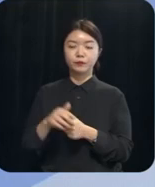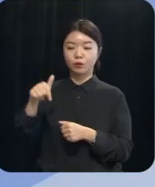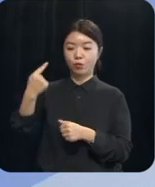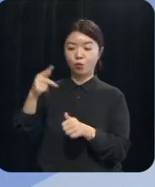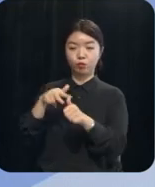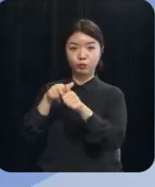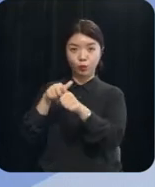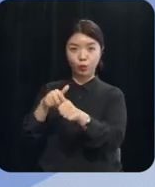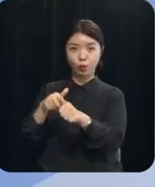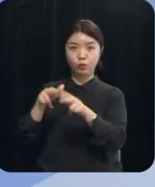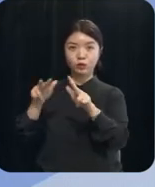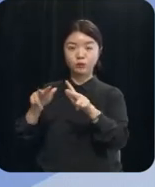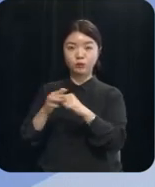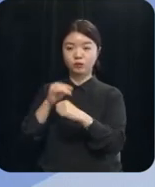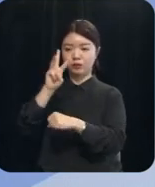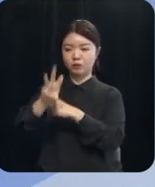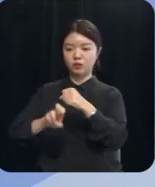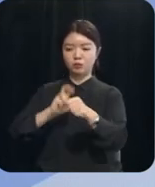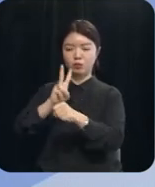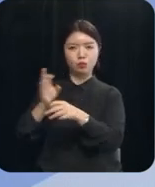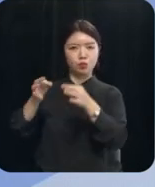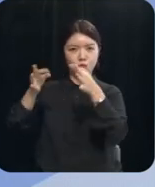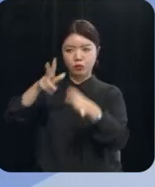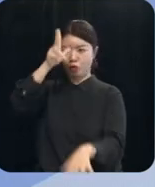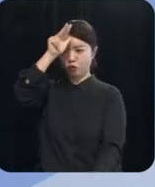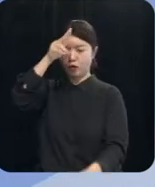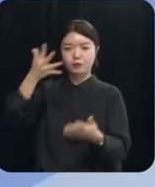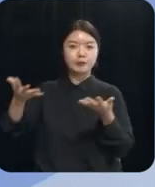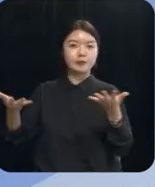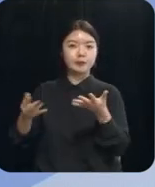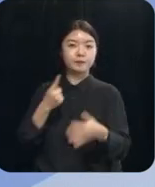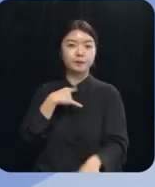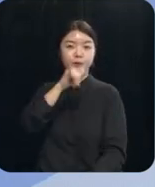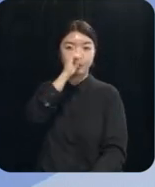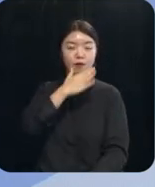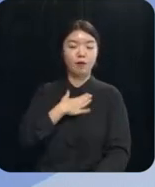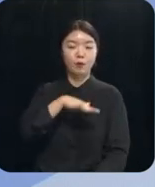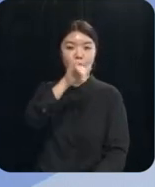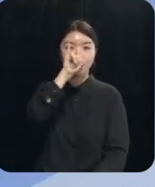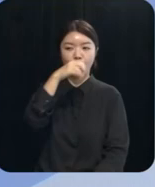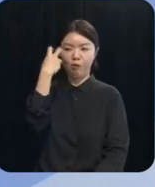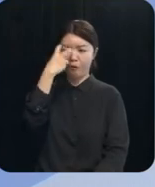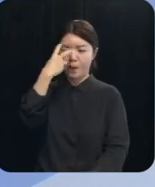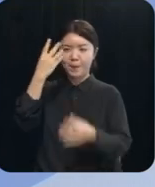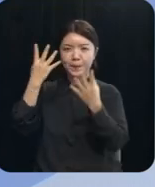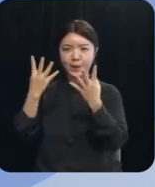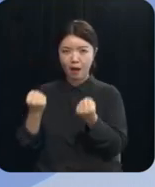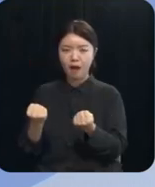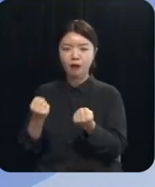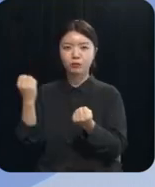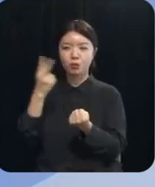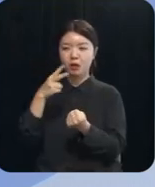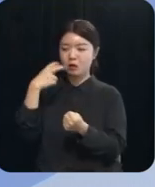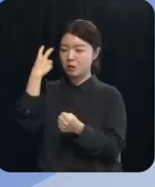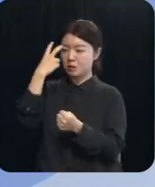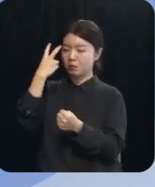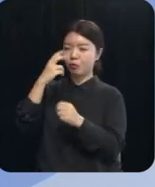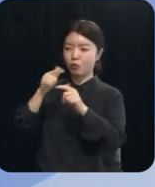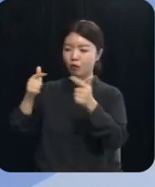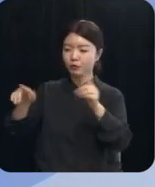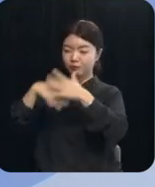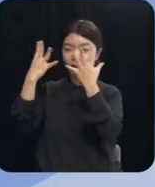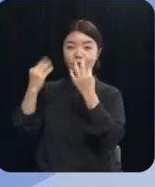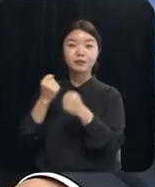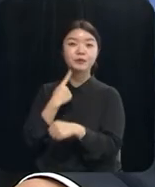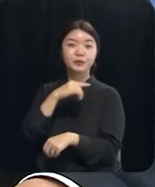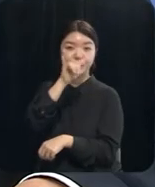고기철 후보는 이제 32년 동안 경찰에 복무하는 걸로 알고 있고요. 수사도 많이 해보고 또한 조사도 많이 해봤을 거라고